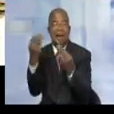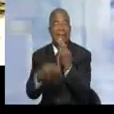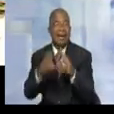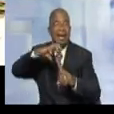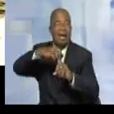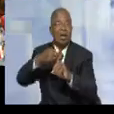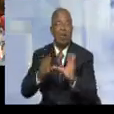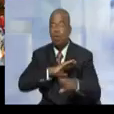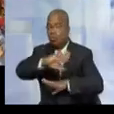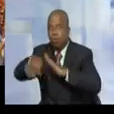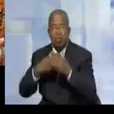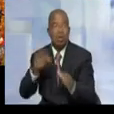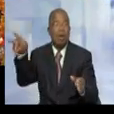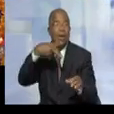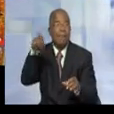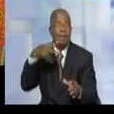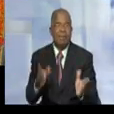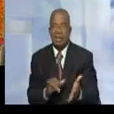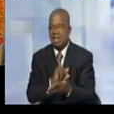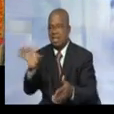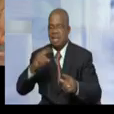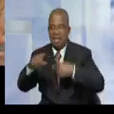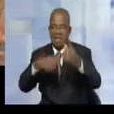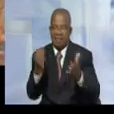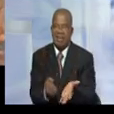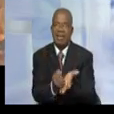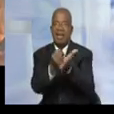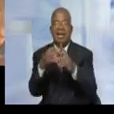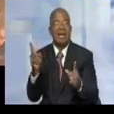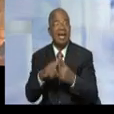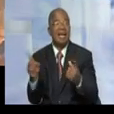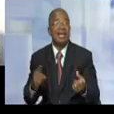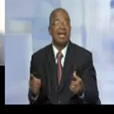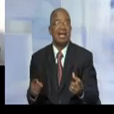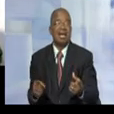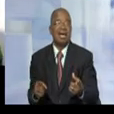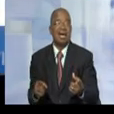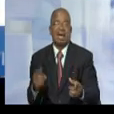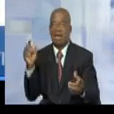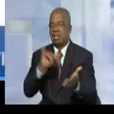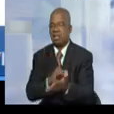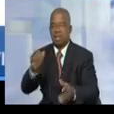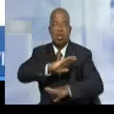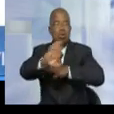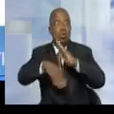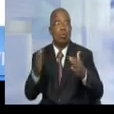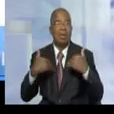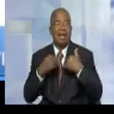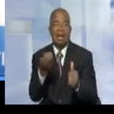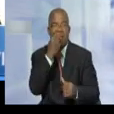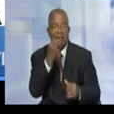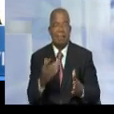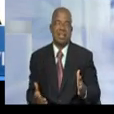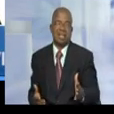la FENACOVICI de contribuer aux efforts de sécurité alimentaire en Côte d'Ivoire. L'année 2014 est